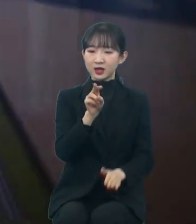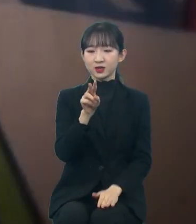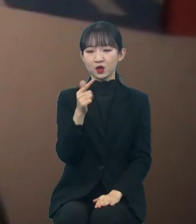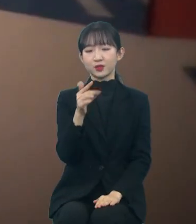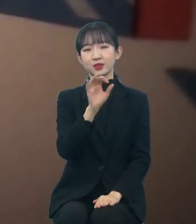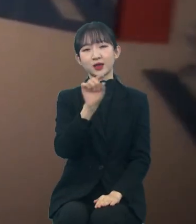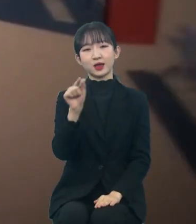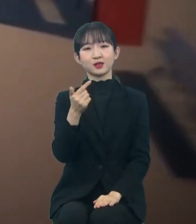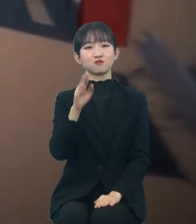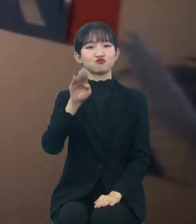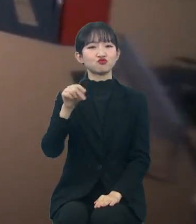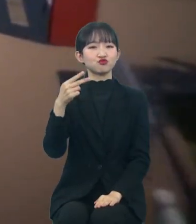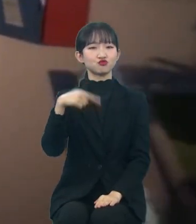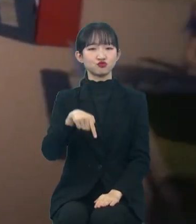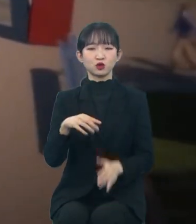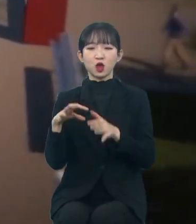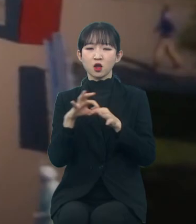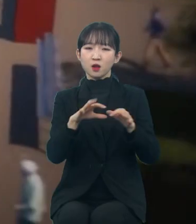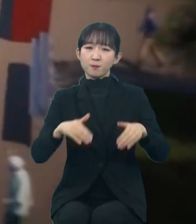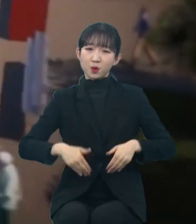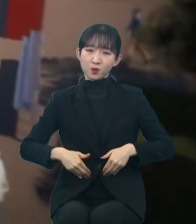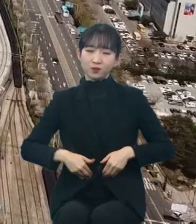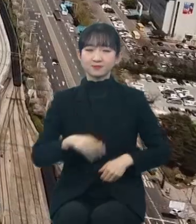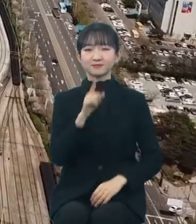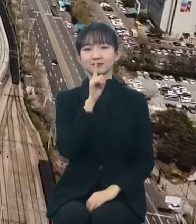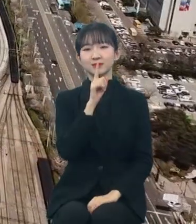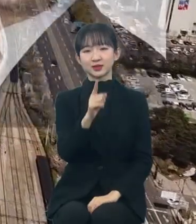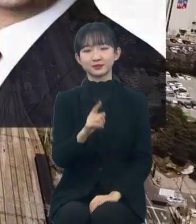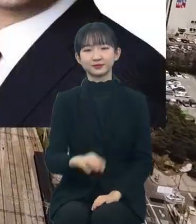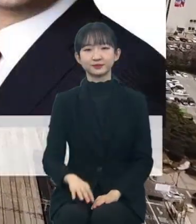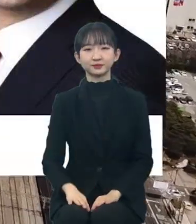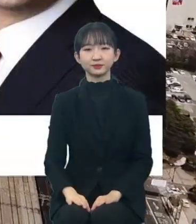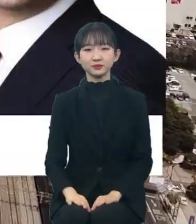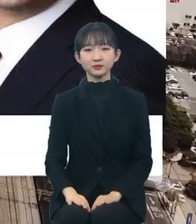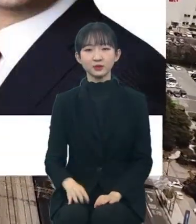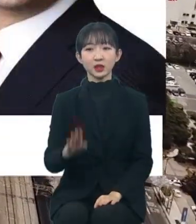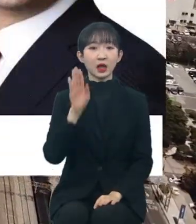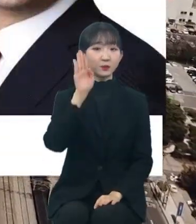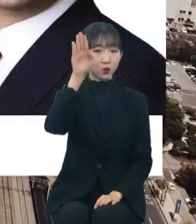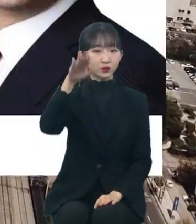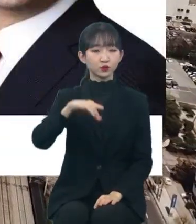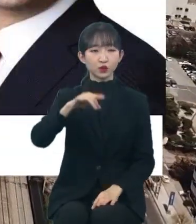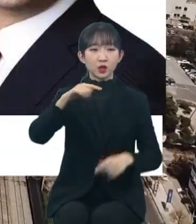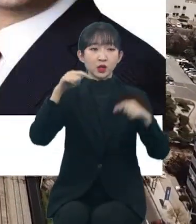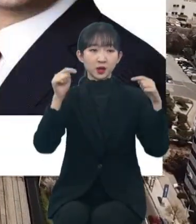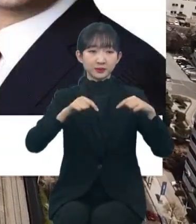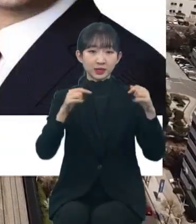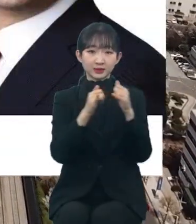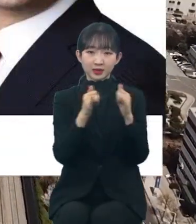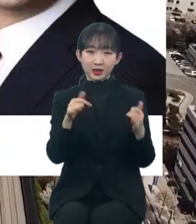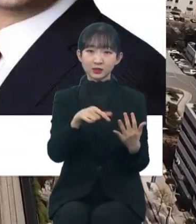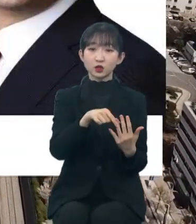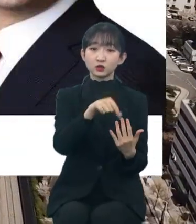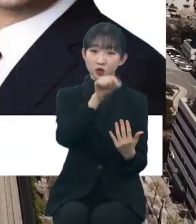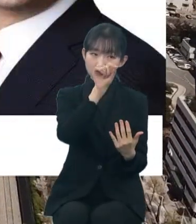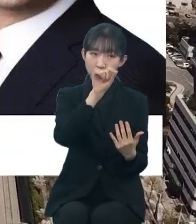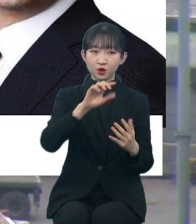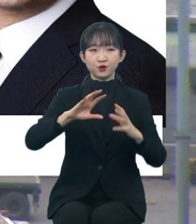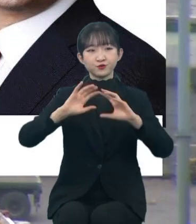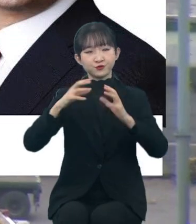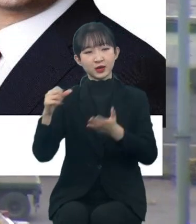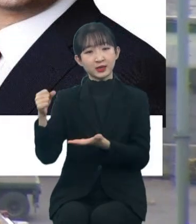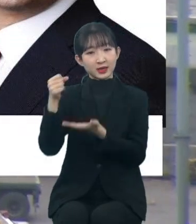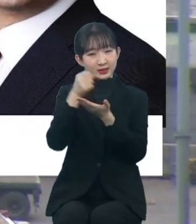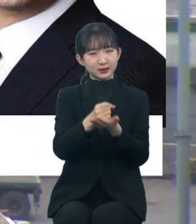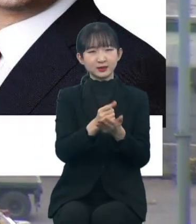필요하다며 관계기관과 협업을 다짐했습니다. 앞으로는 우선협상 대상자 선정 그리고 국비 확보